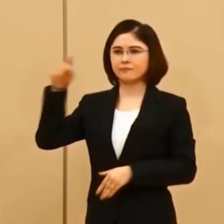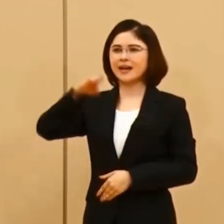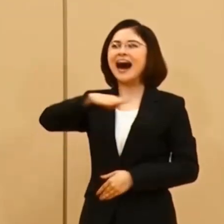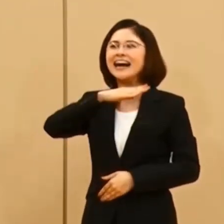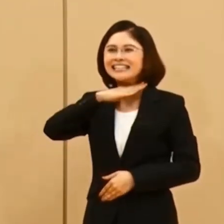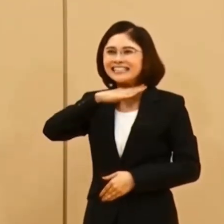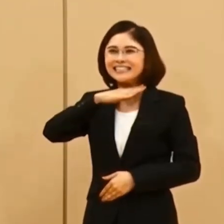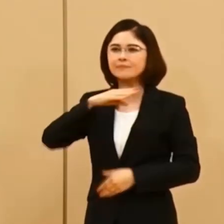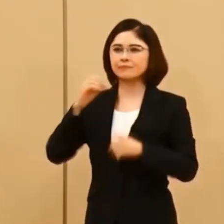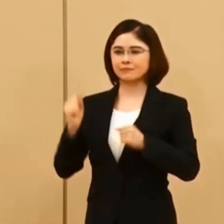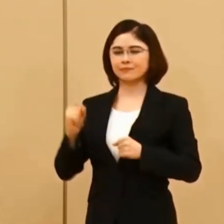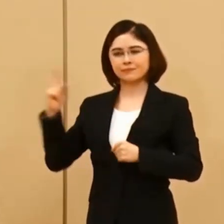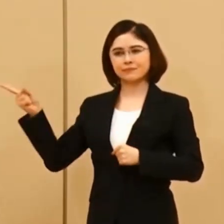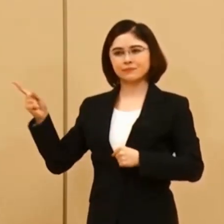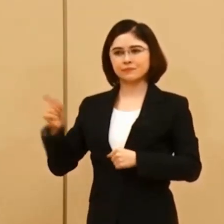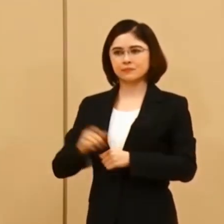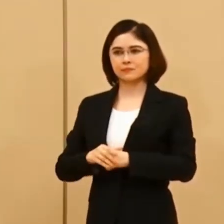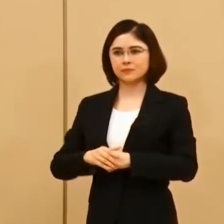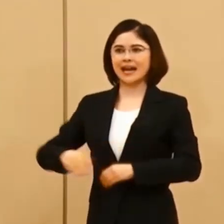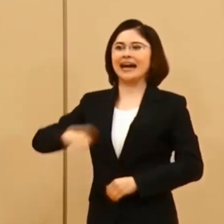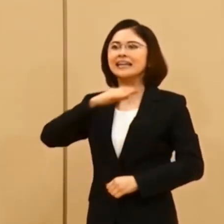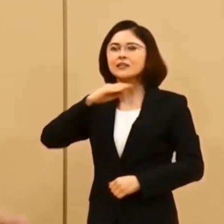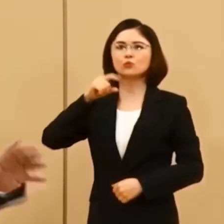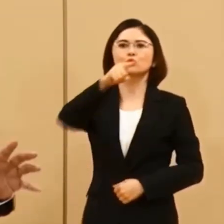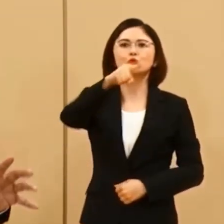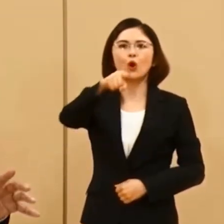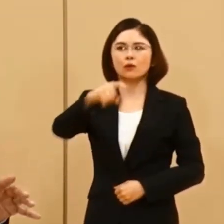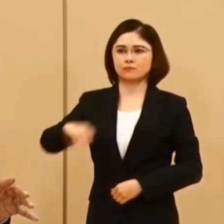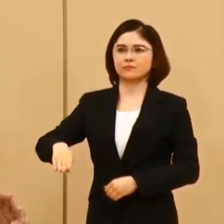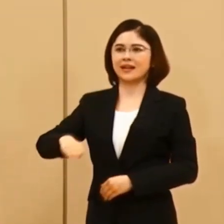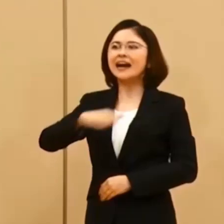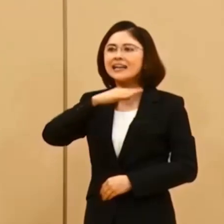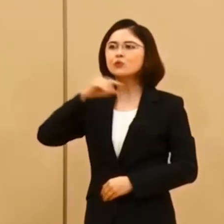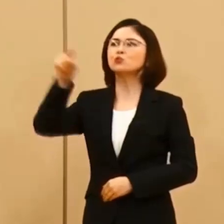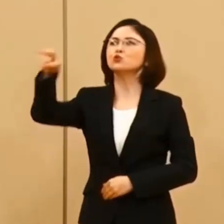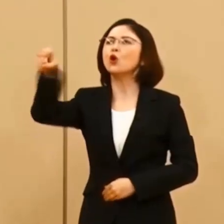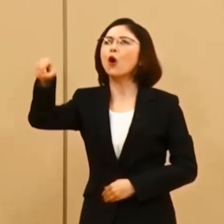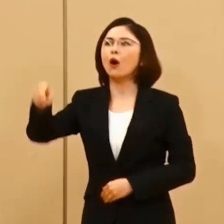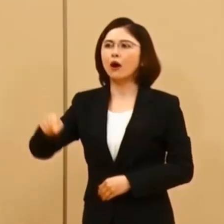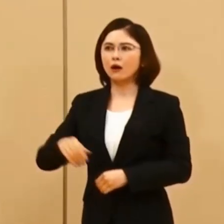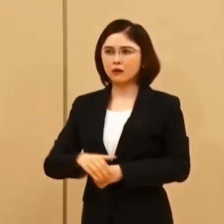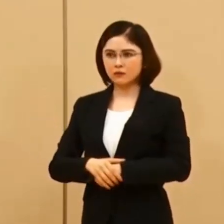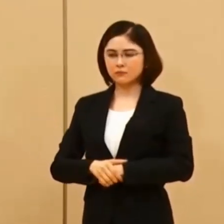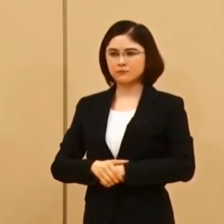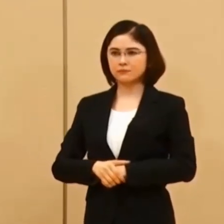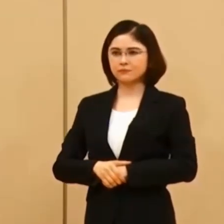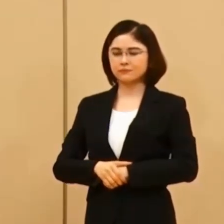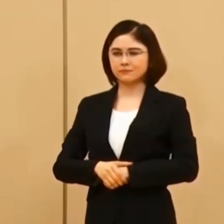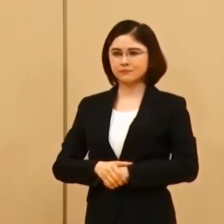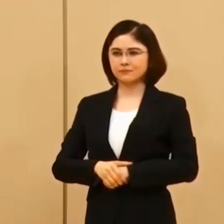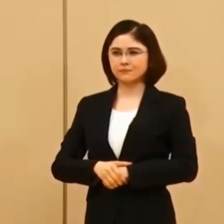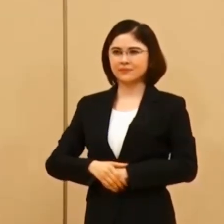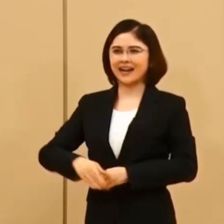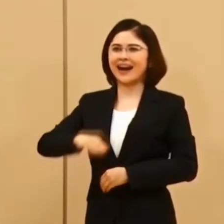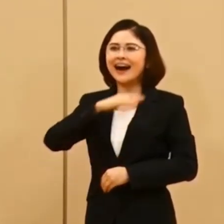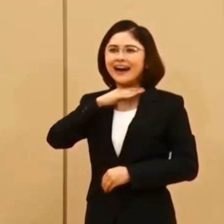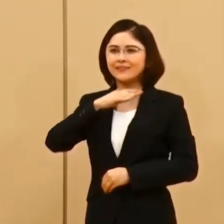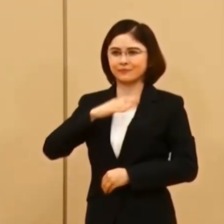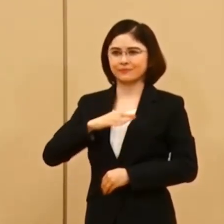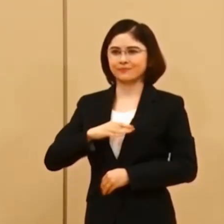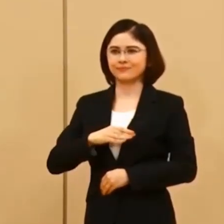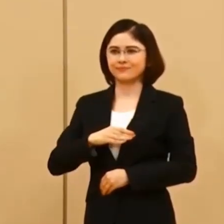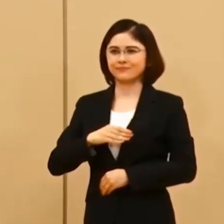ます志村署付志村うしろあの志村